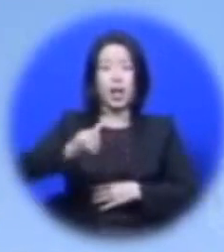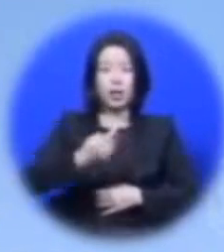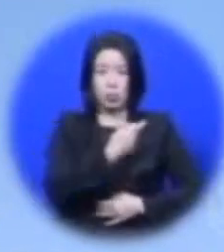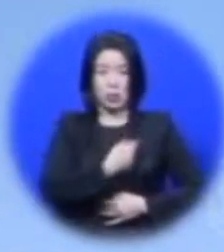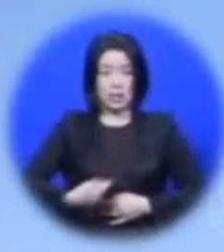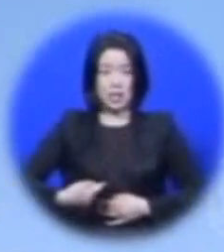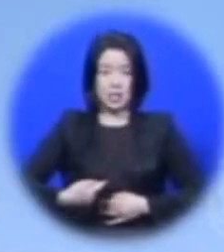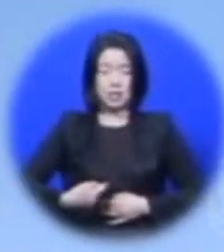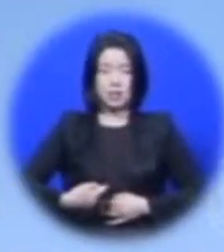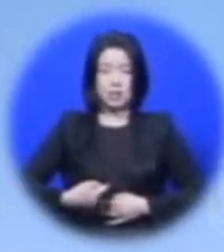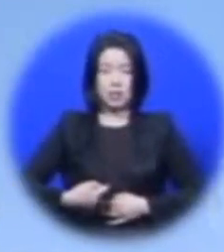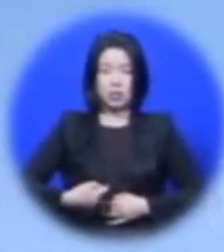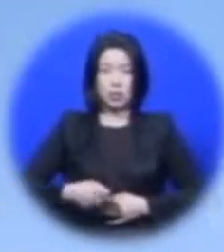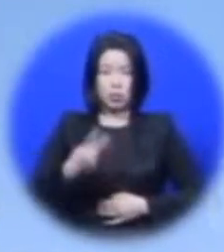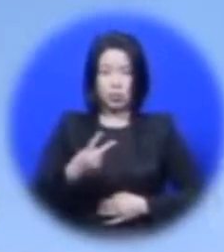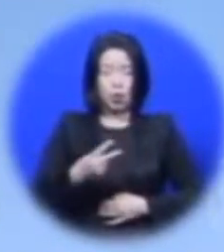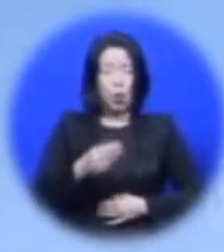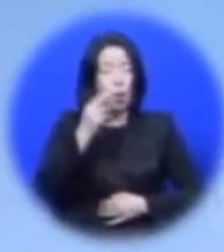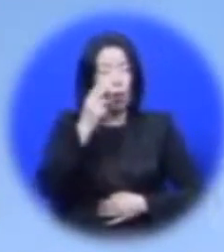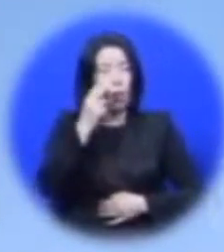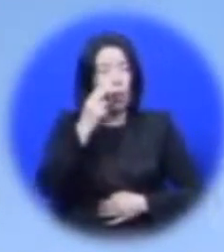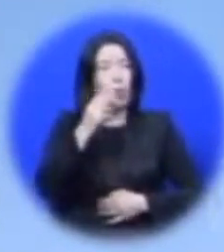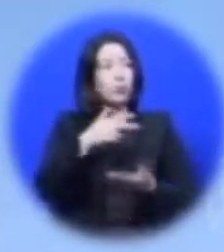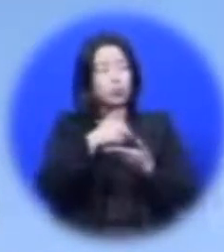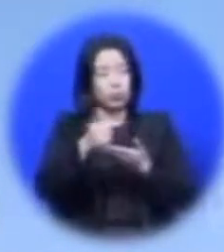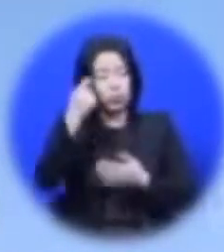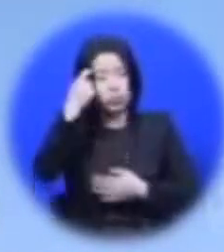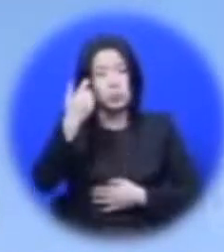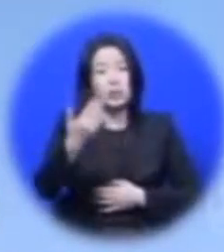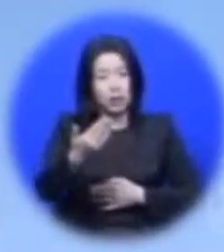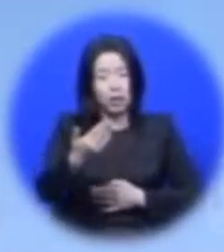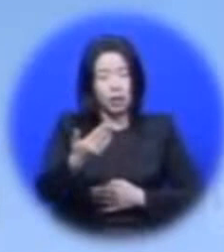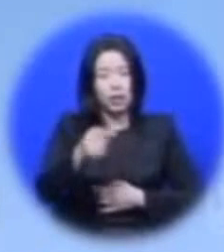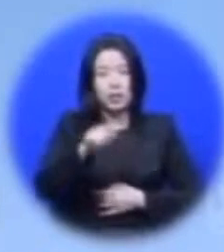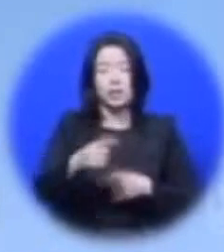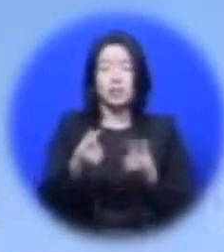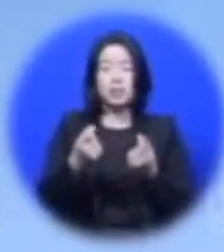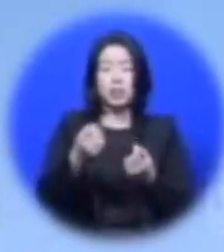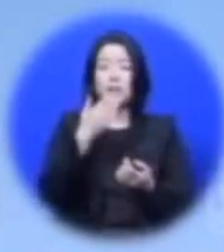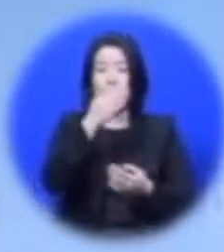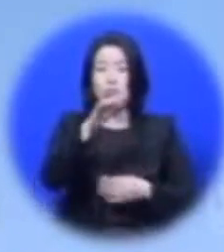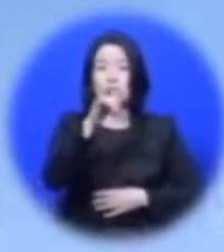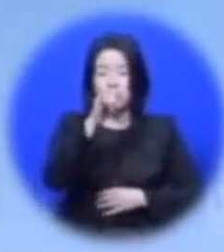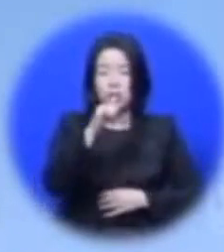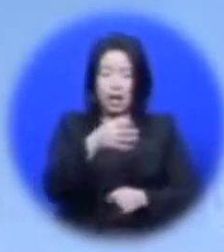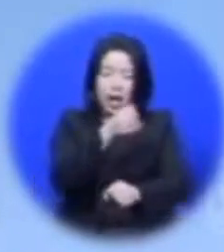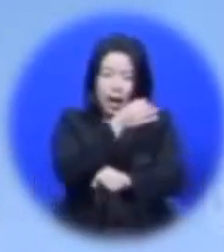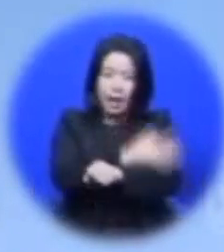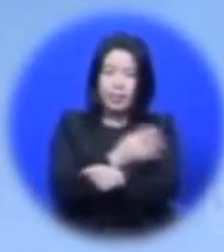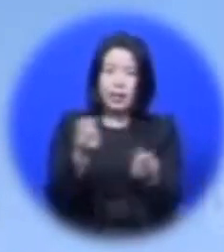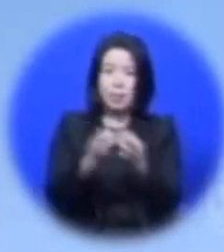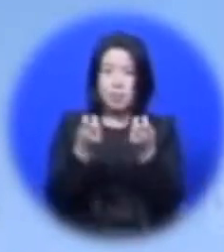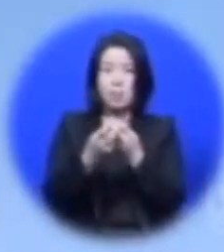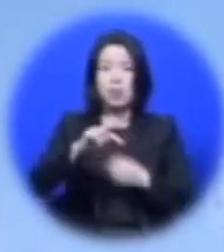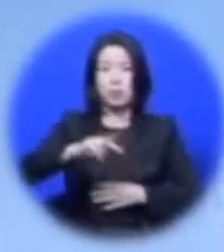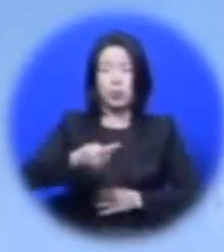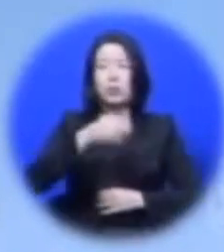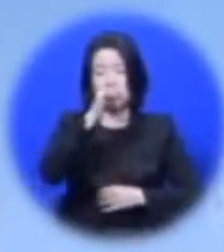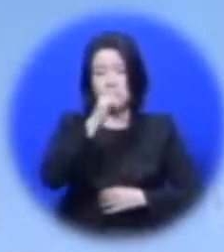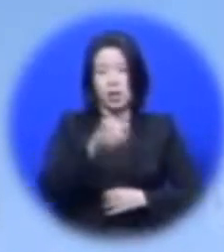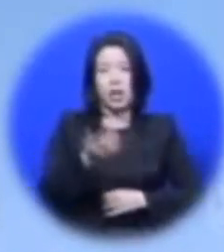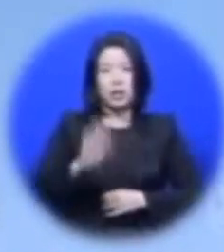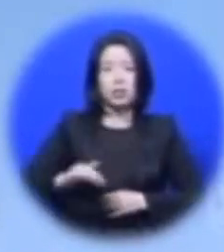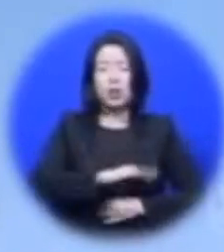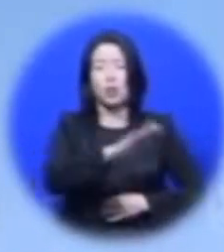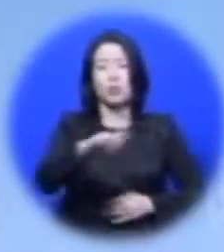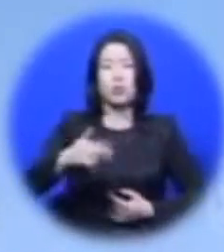제자들이 혹시 주님이십니까? 이렇게 나올 수도 있잖아요. 그죠? 이렇게 간단한 방법도 있는 겁니다. 그런데 우리